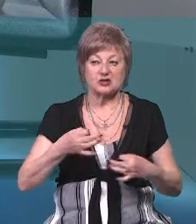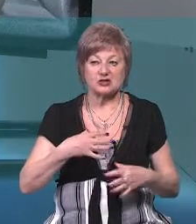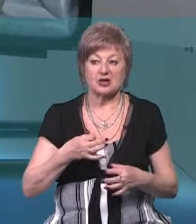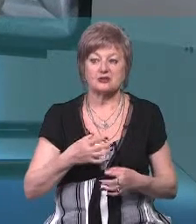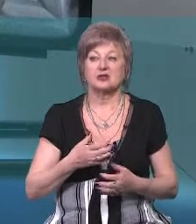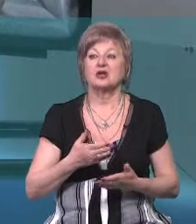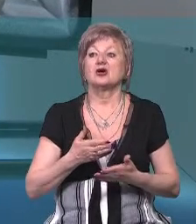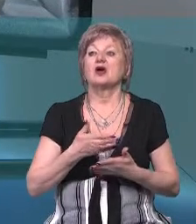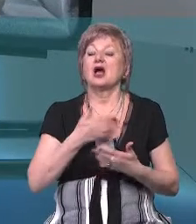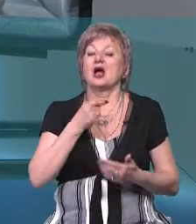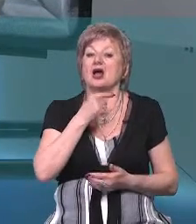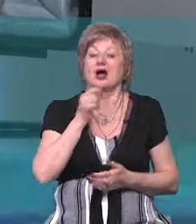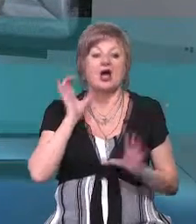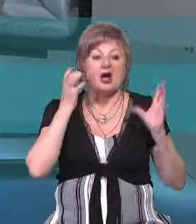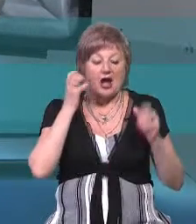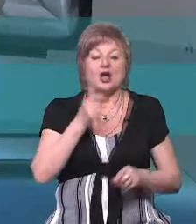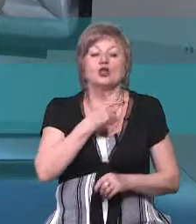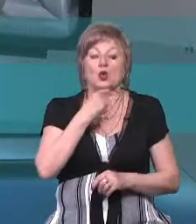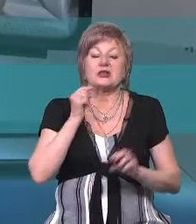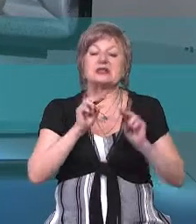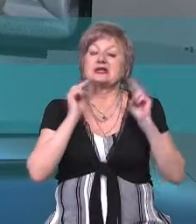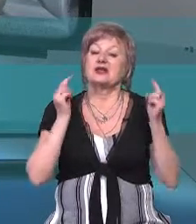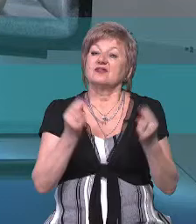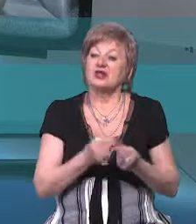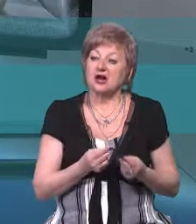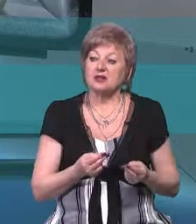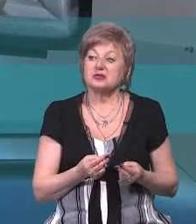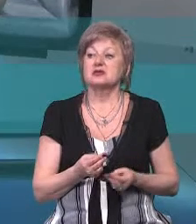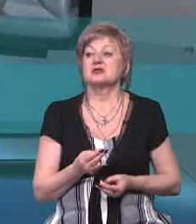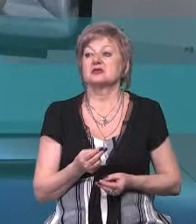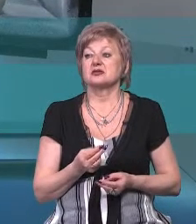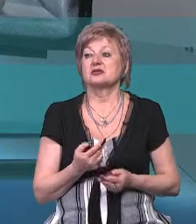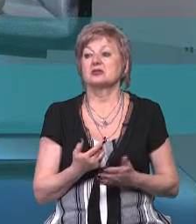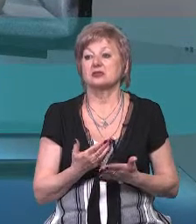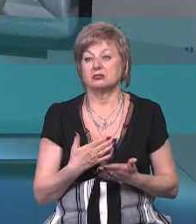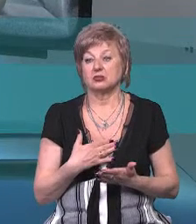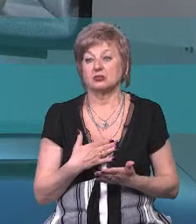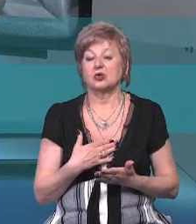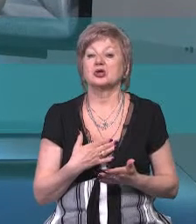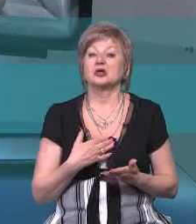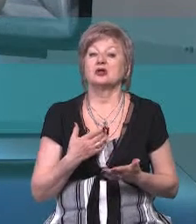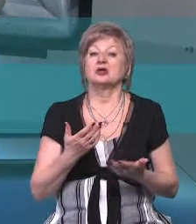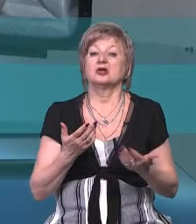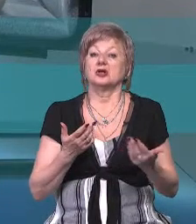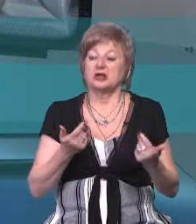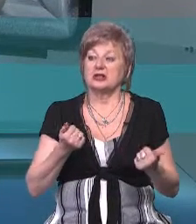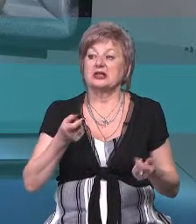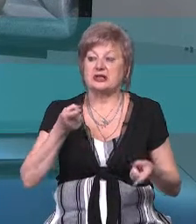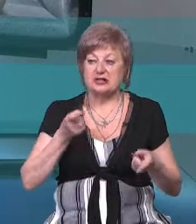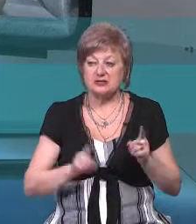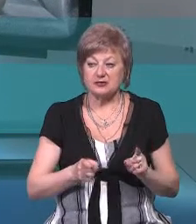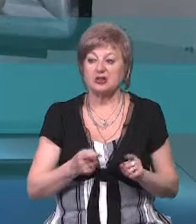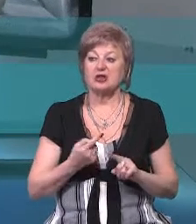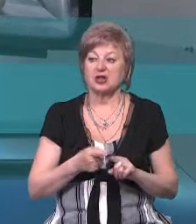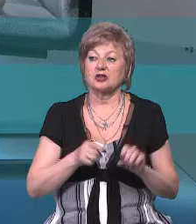саме Радіо Російської Федерації. От, і ну, ми зайнялися цим питанням, ну, чи дійсно воно могло лунати. Ну, от, як ми